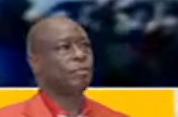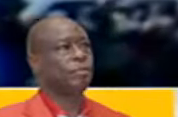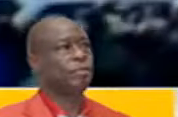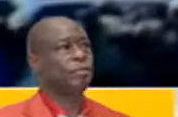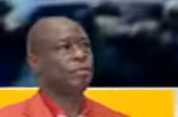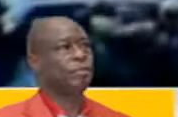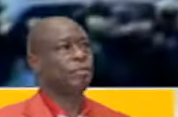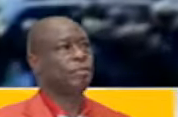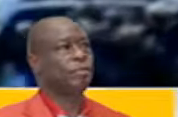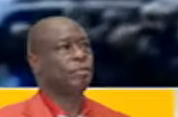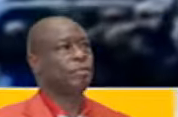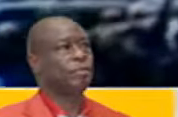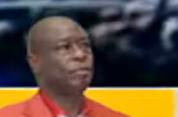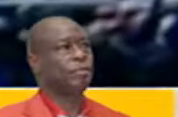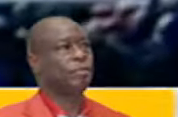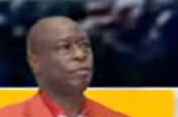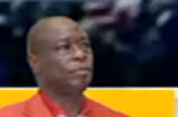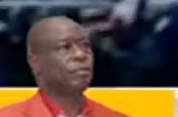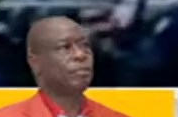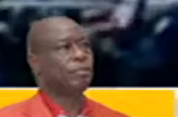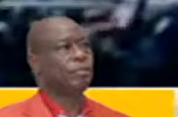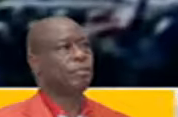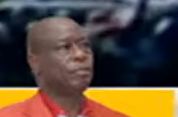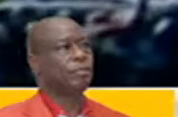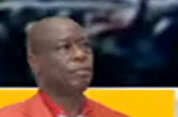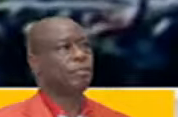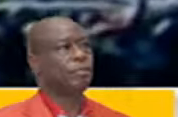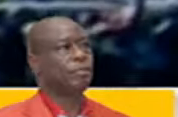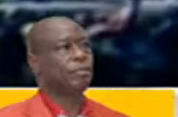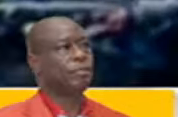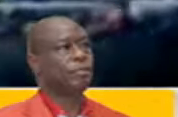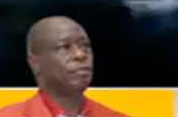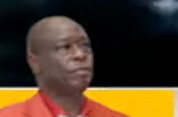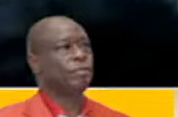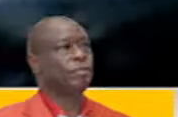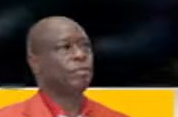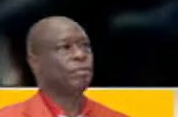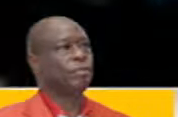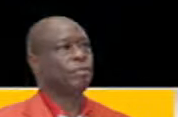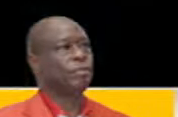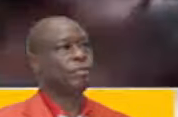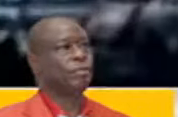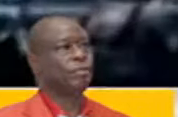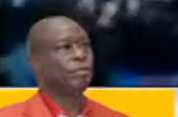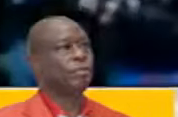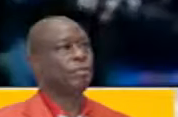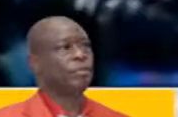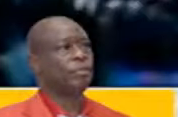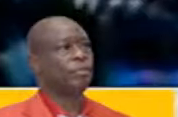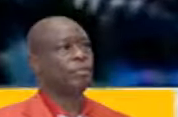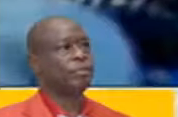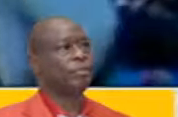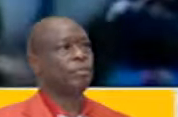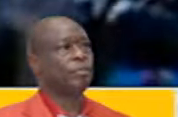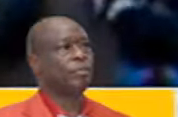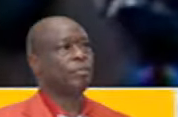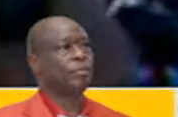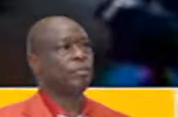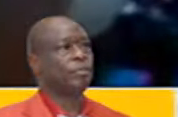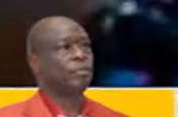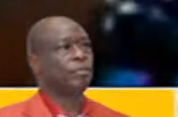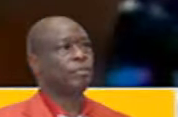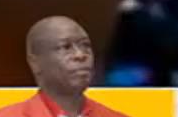upomoaji, ambaye ni kitu tulikuwa tumeahidi wananchi haitafanyika kwa serikali yetu. Mimi ningetaka